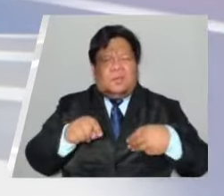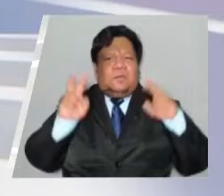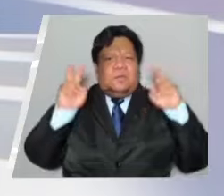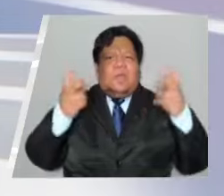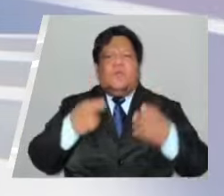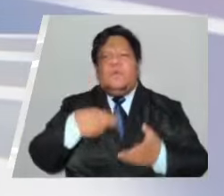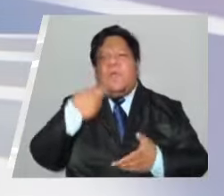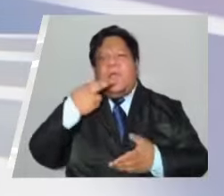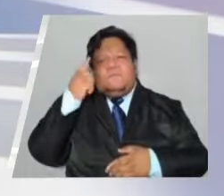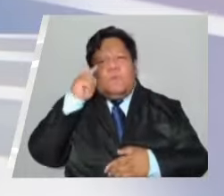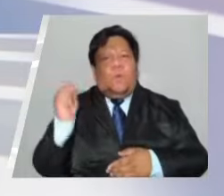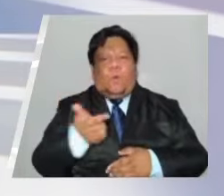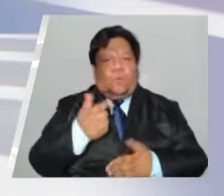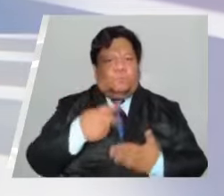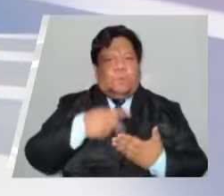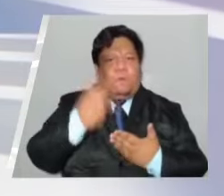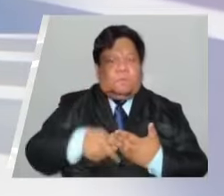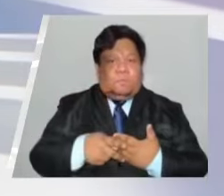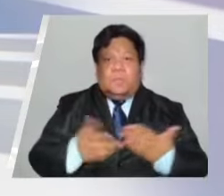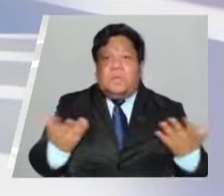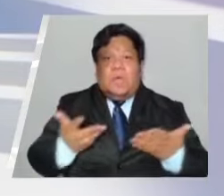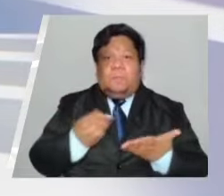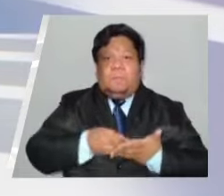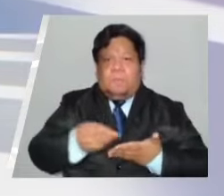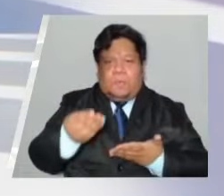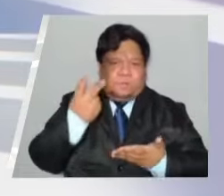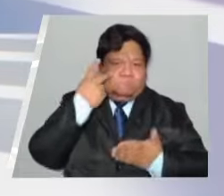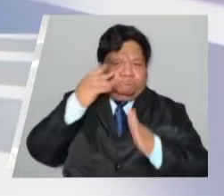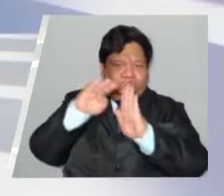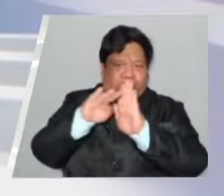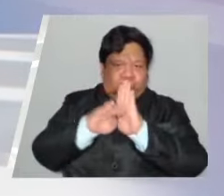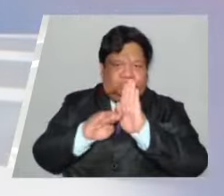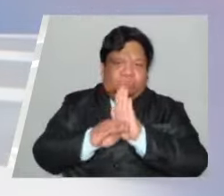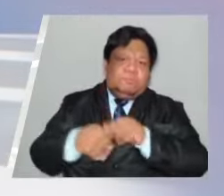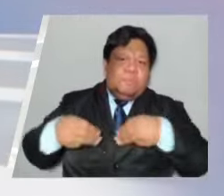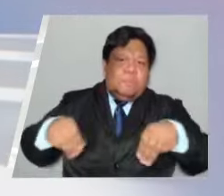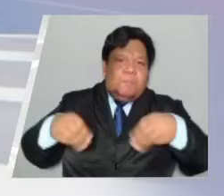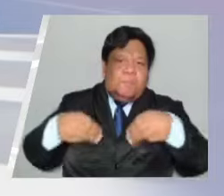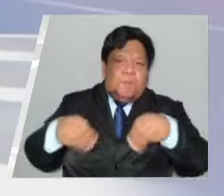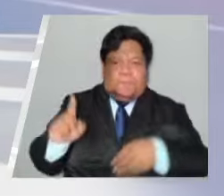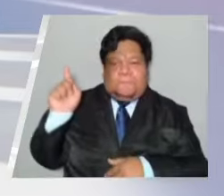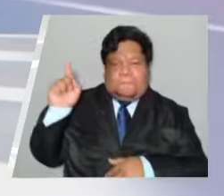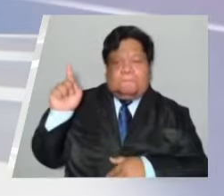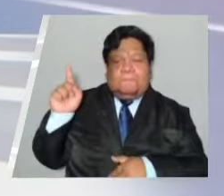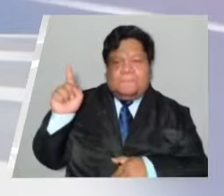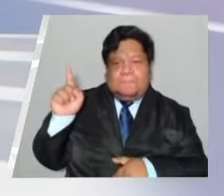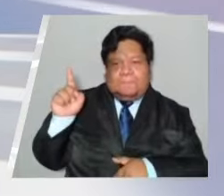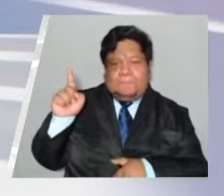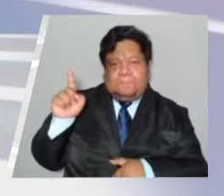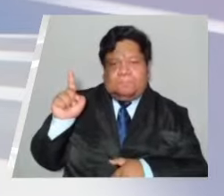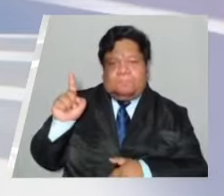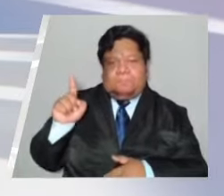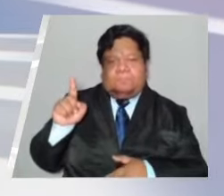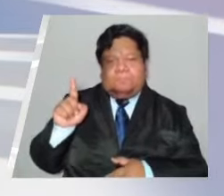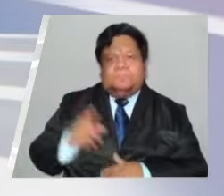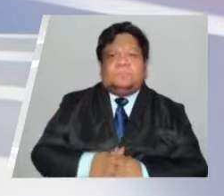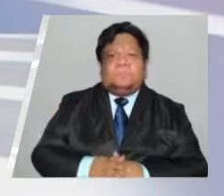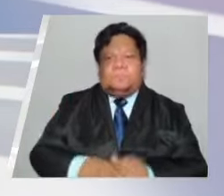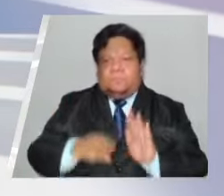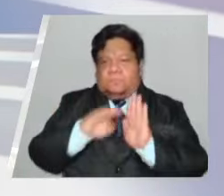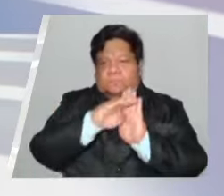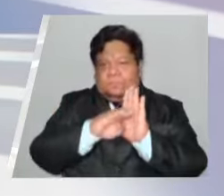sa maaaring bilhan ng Guadalupe Public Market, Kamuning Market, Malabon Central Market, New Las Piñas City Public Market at